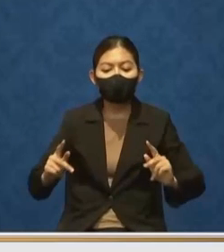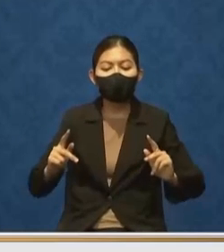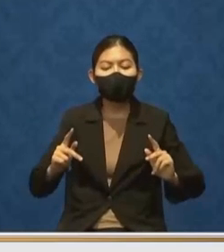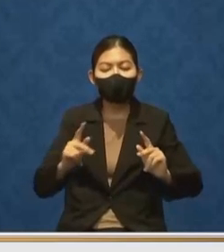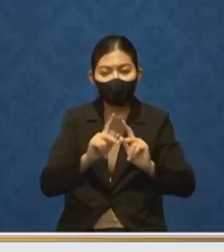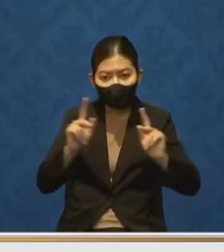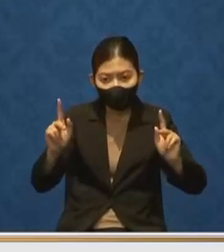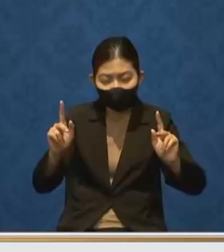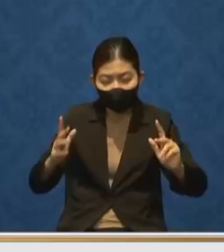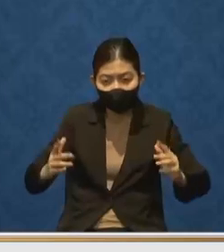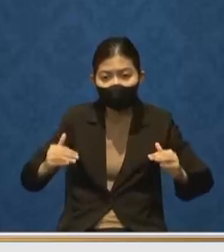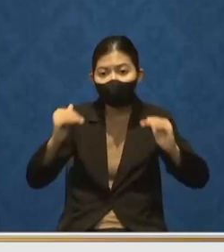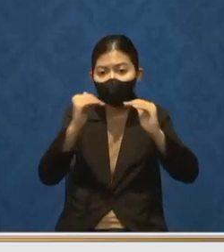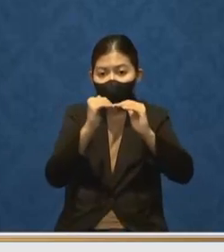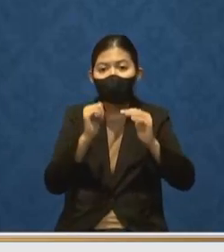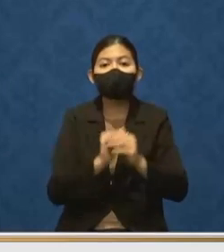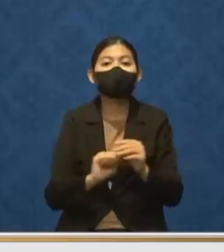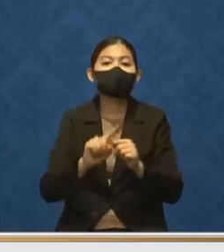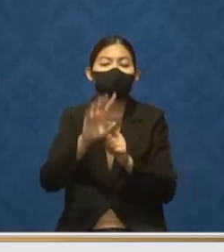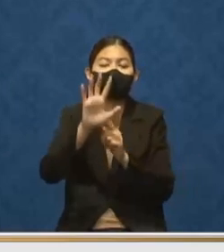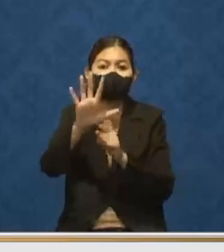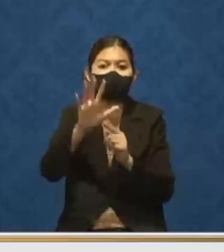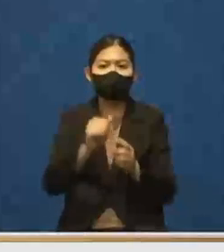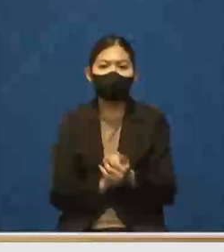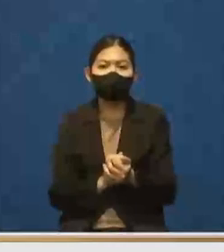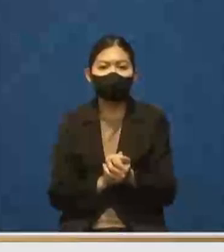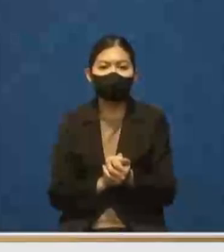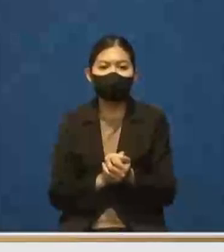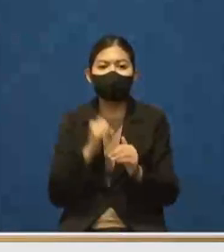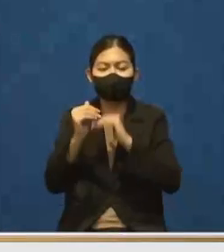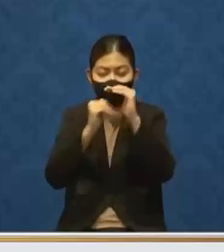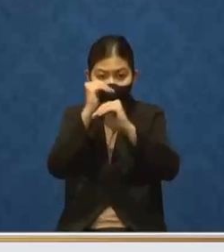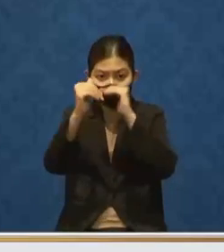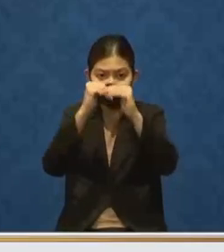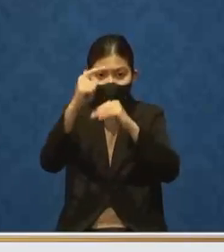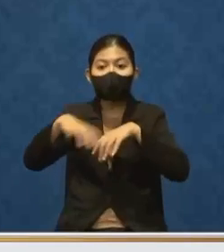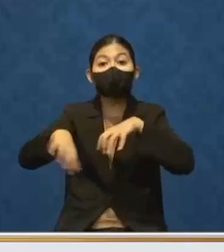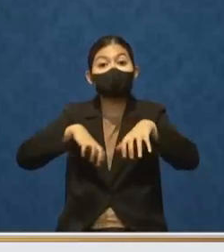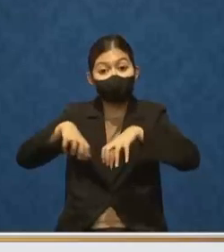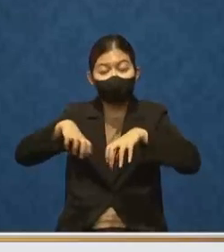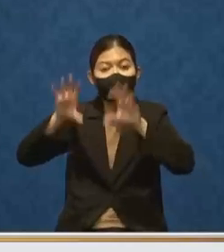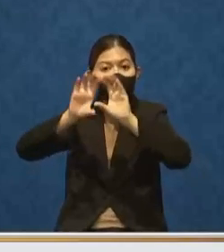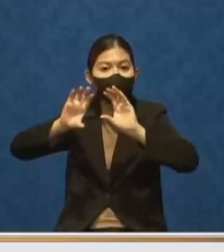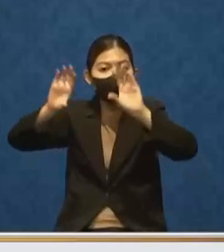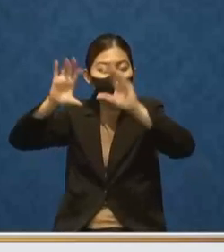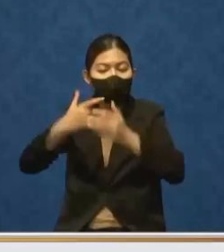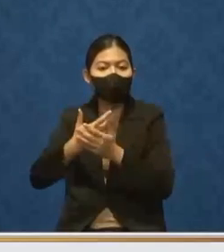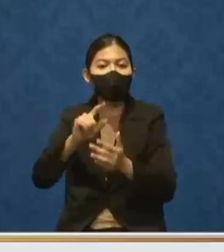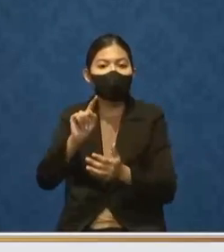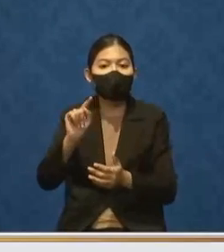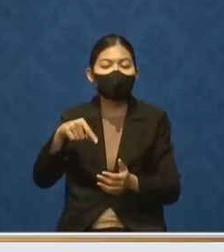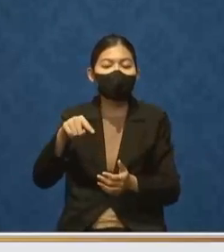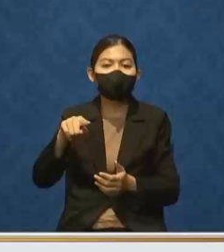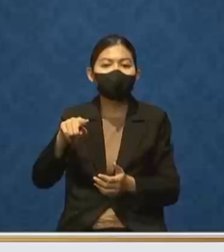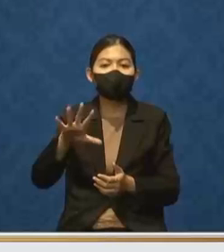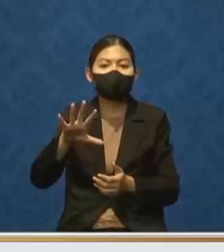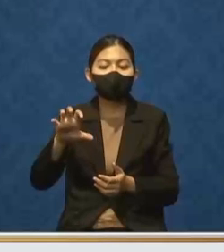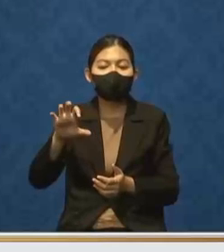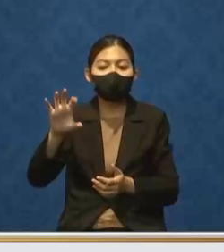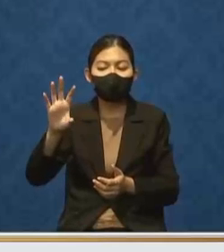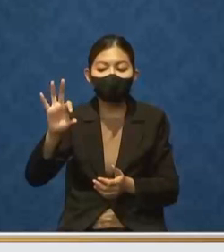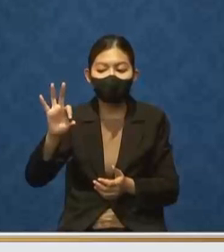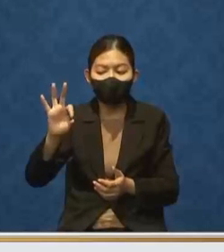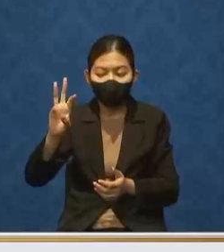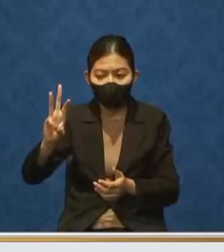รม 5. การสนับสนุนด้านการปรับสมดุลและพัฒนาระบบการบริหารจัดการภาครัฐงบประมาณ 1,579.8 ล้านบา